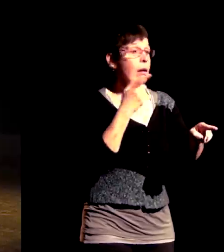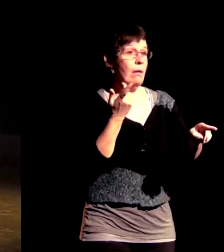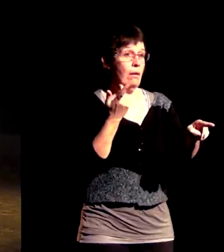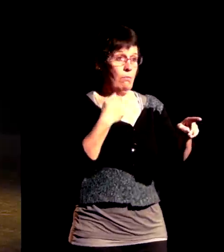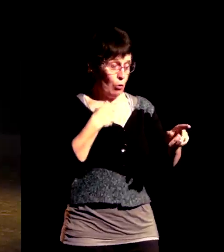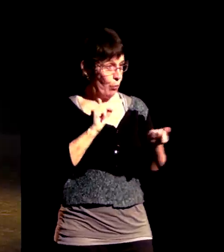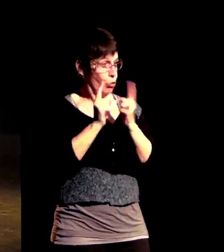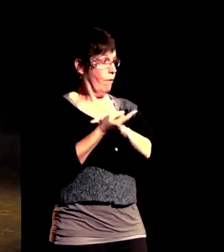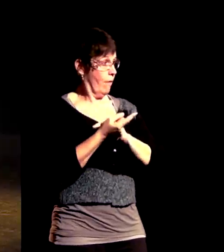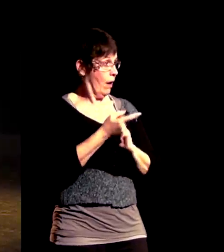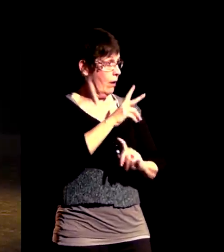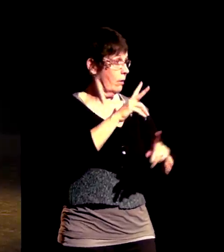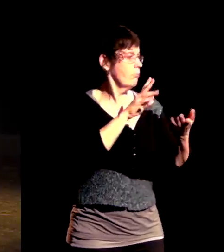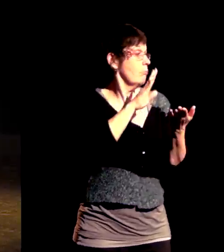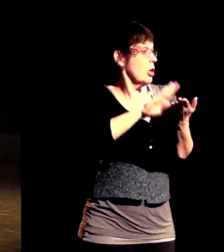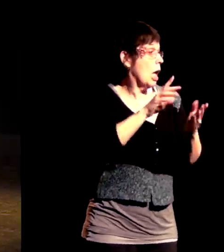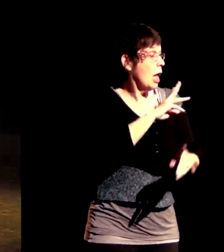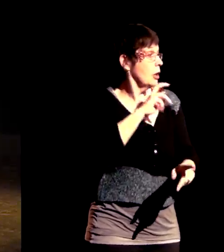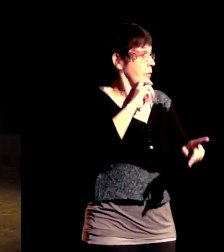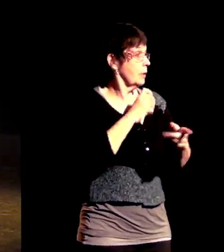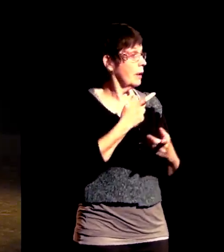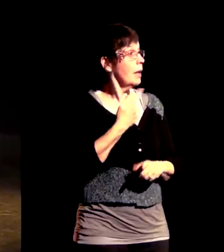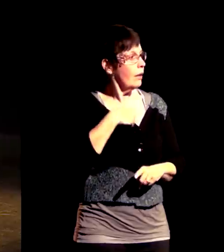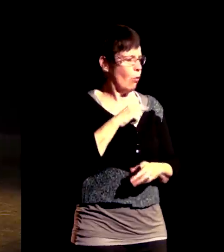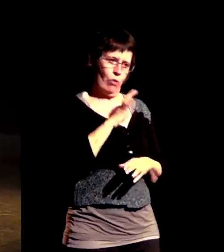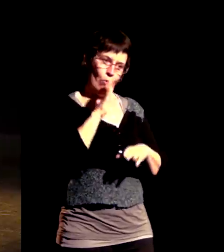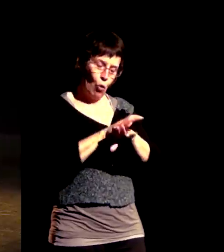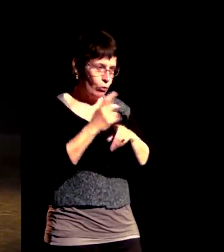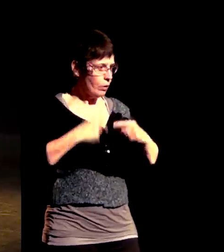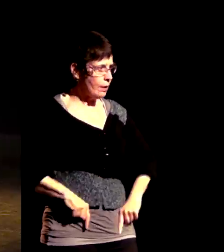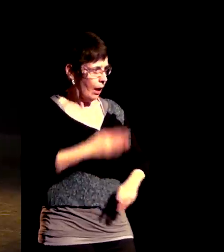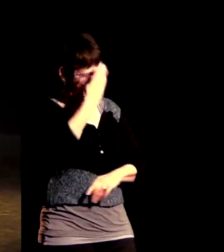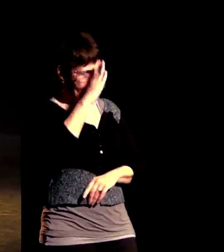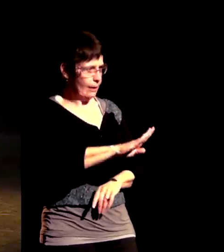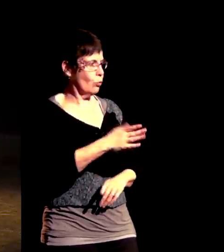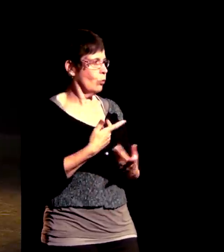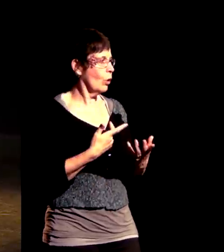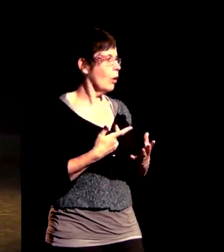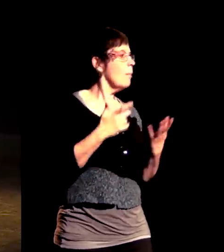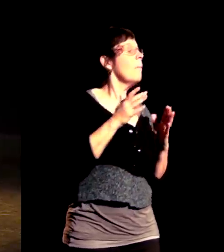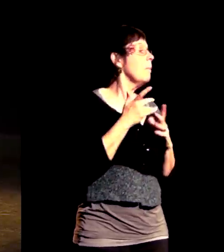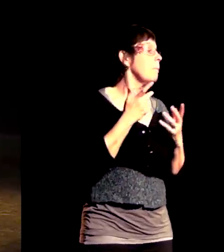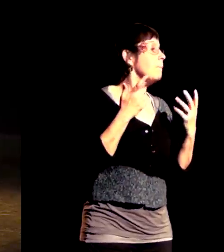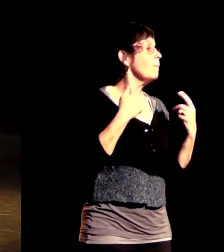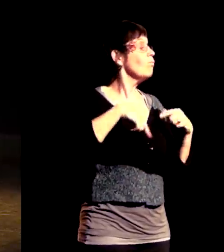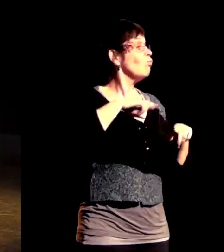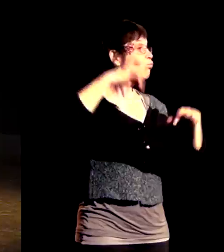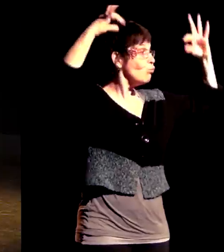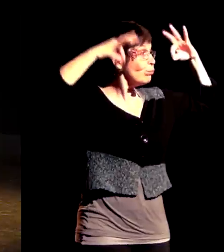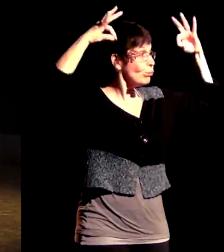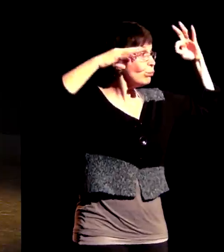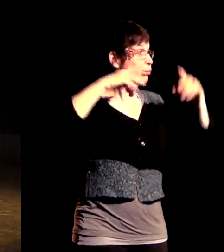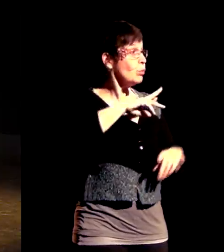condamnation d'Israël, et il faut que je me positionne contre le philosémitisme d'État, c'est-à-dire contre le fait que les Juifs, que l'État nous utilise, nous